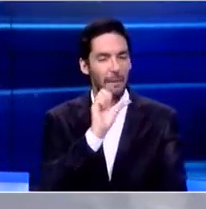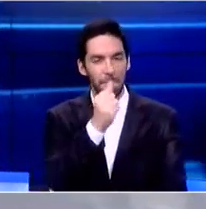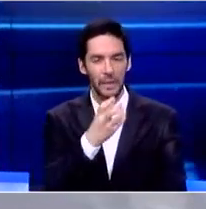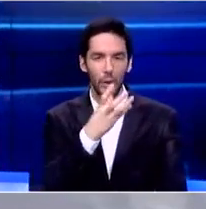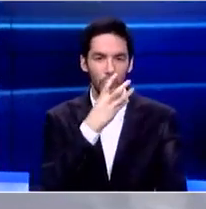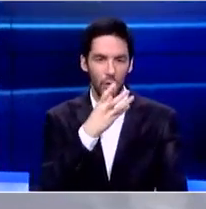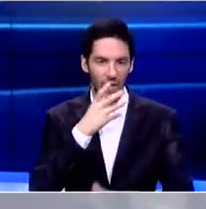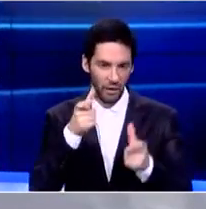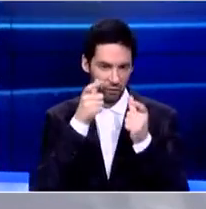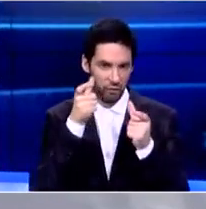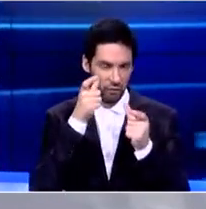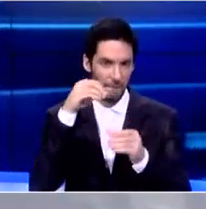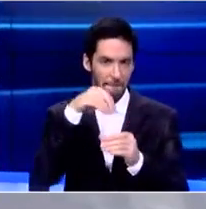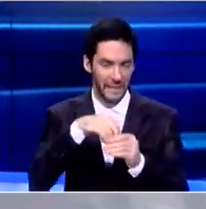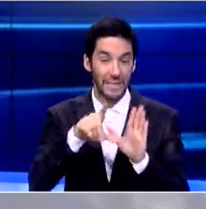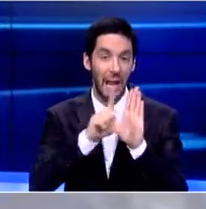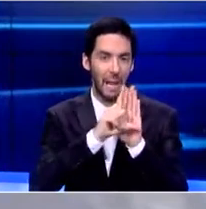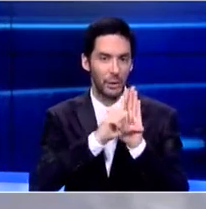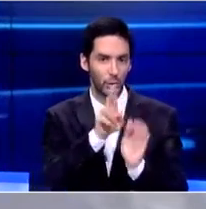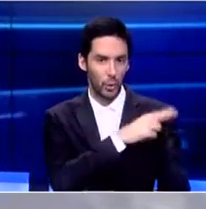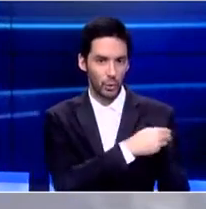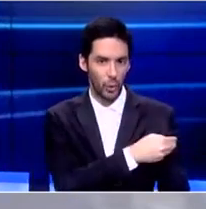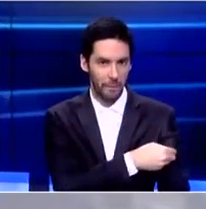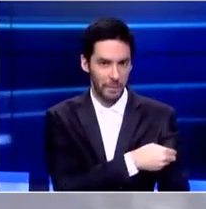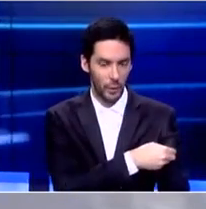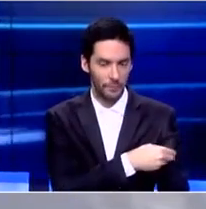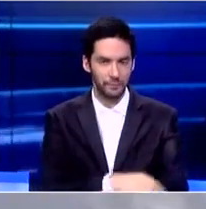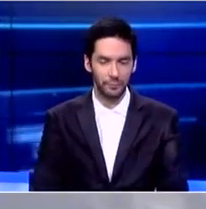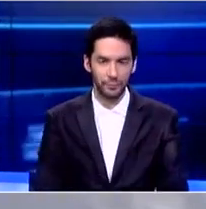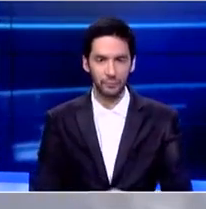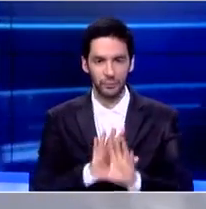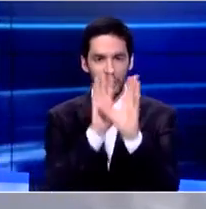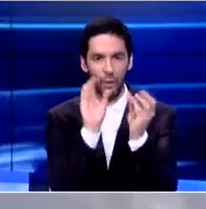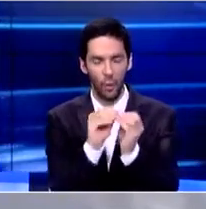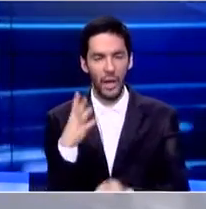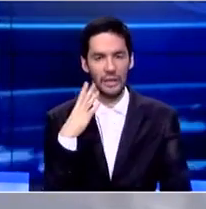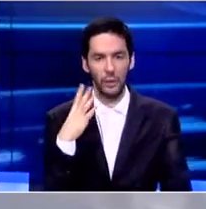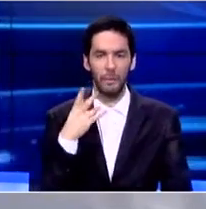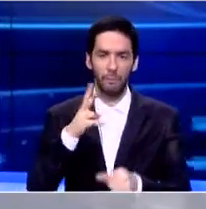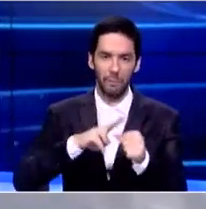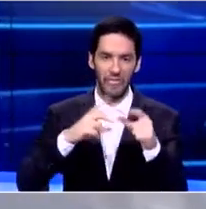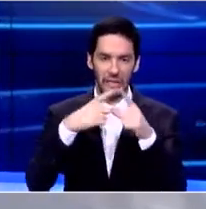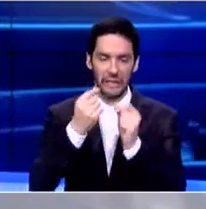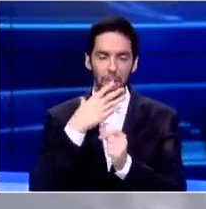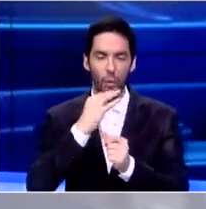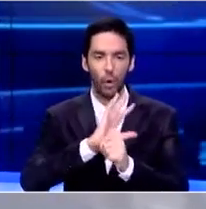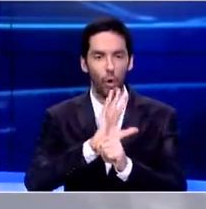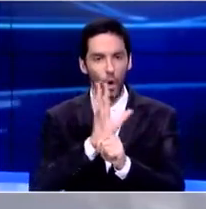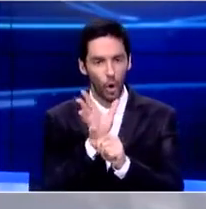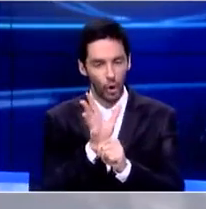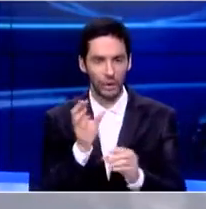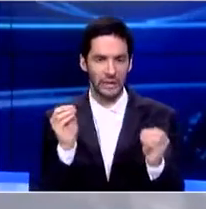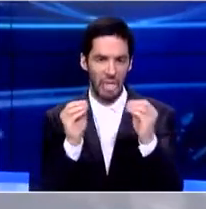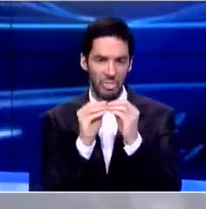Γενικού Νοσοκομείου Λεμεσού. Μετά και από αυτή την εξέλιξη, οι συνολικοί θάνατοι από την νόσο COVID-19 στην Κύπρο